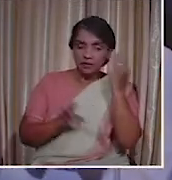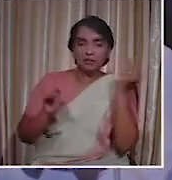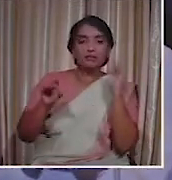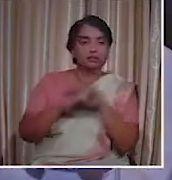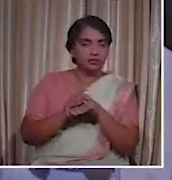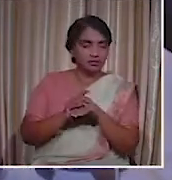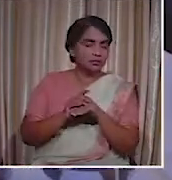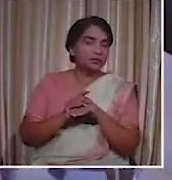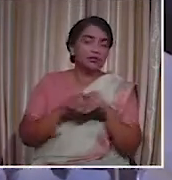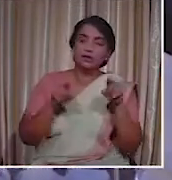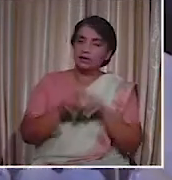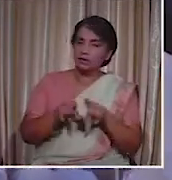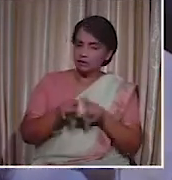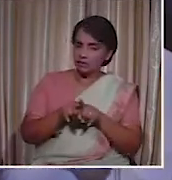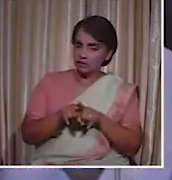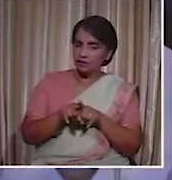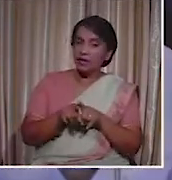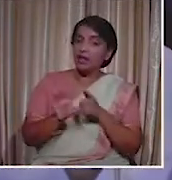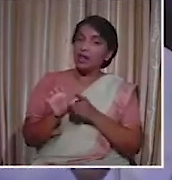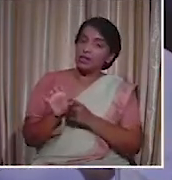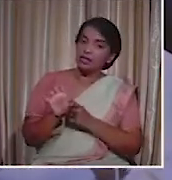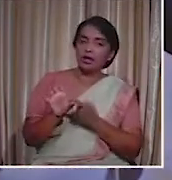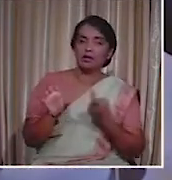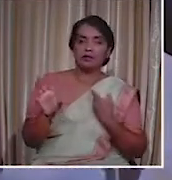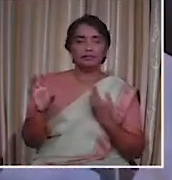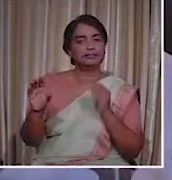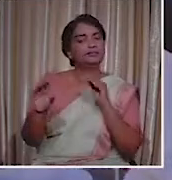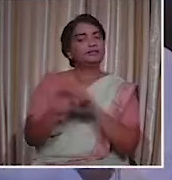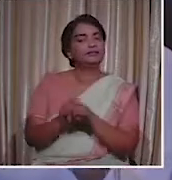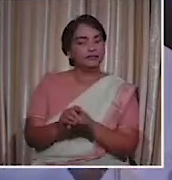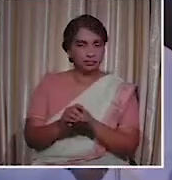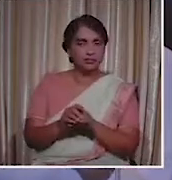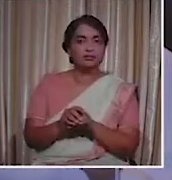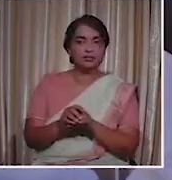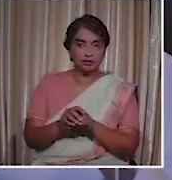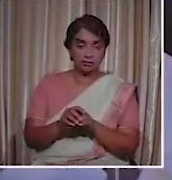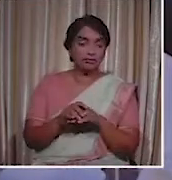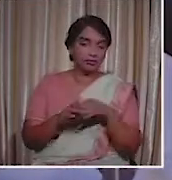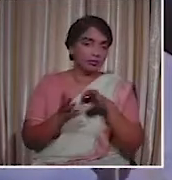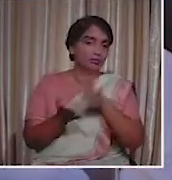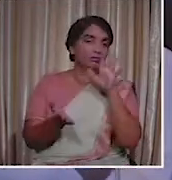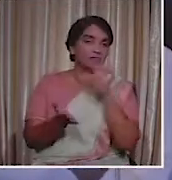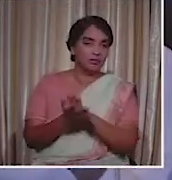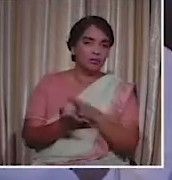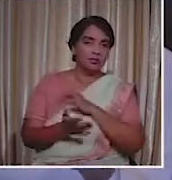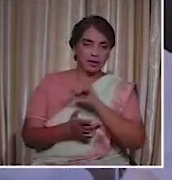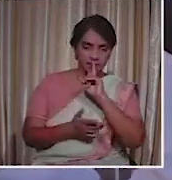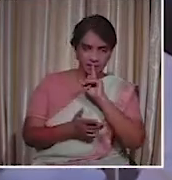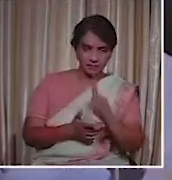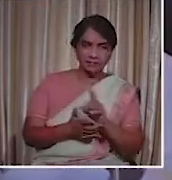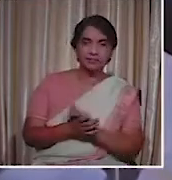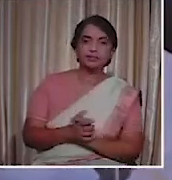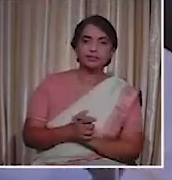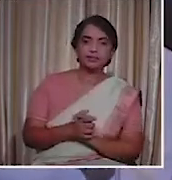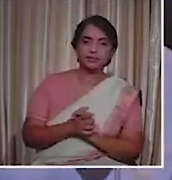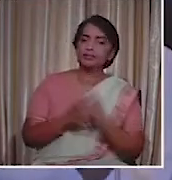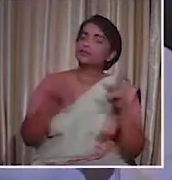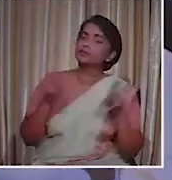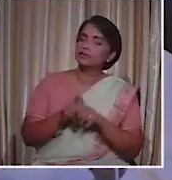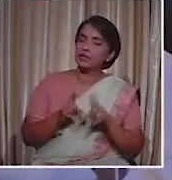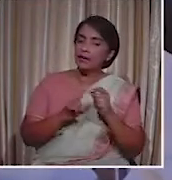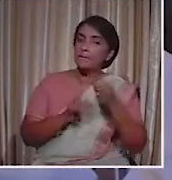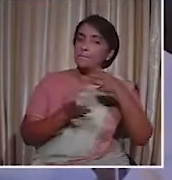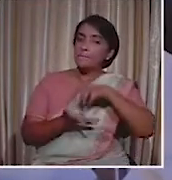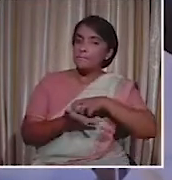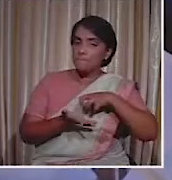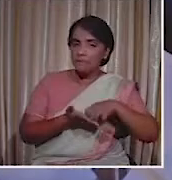නියෝජනයට අතිරේකව තරුණ නියෝජනය සහතිකයි වේ යුතු බවට යෝජනා කර තිබෙනවා. ඒ වගේම පළාත්